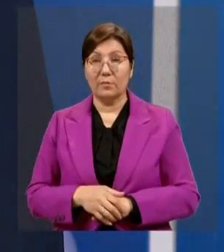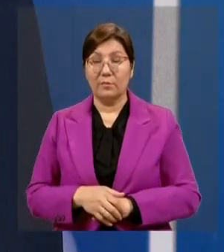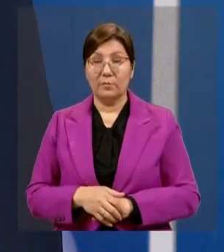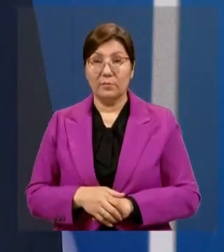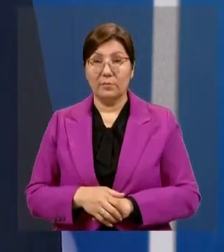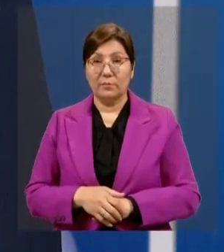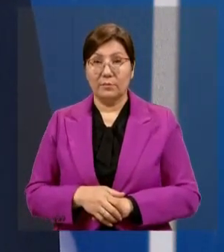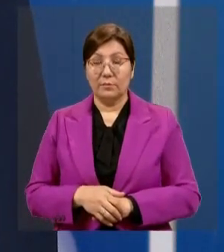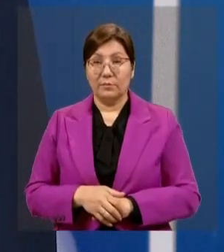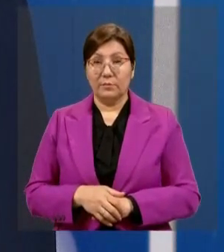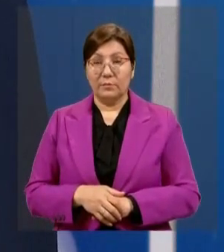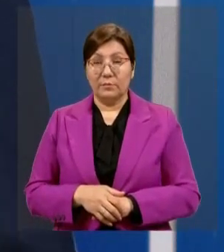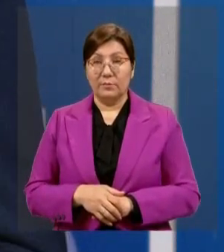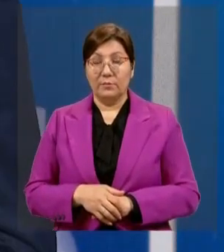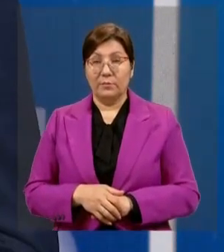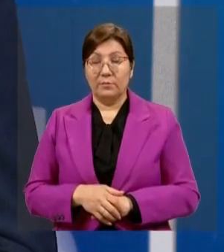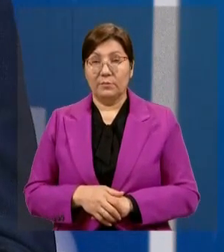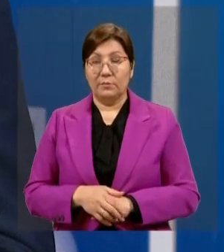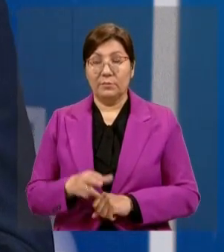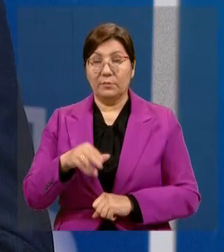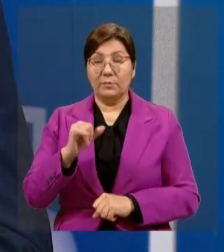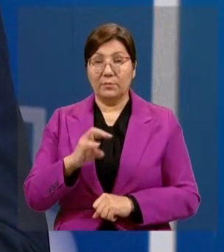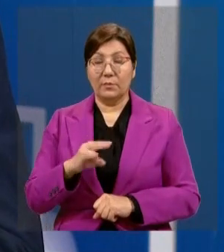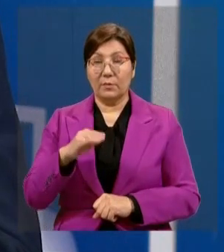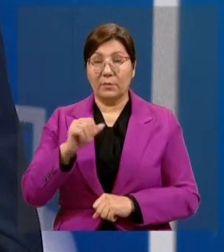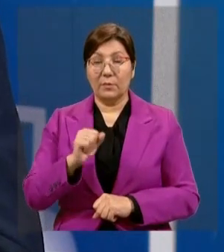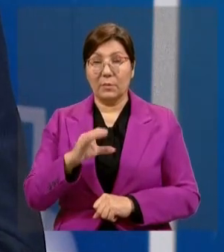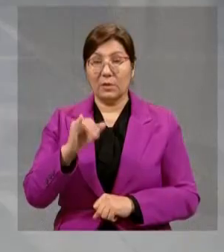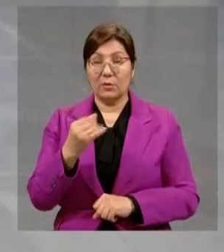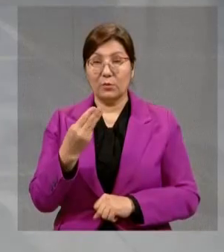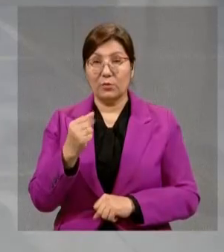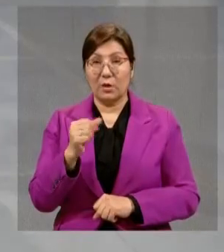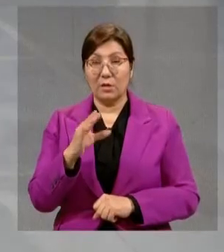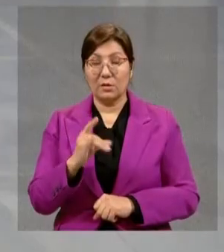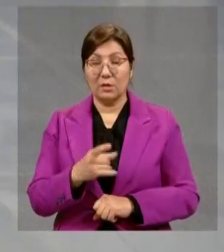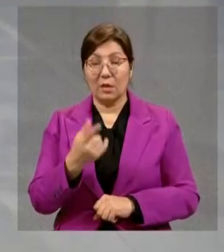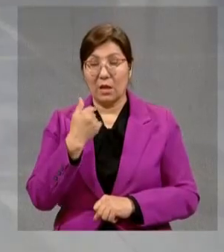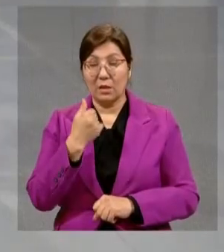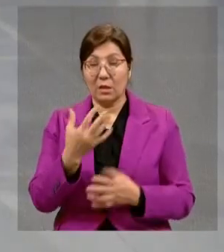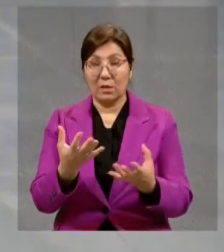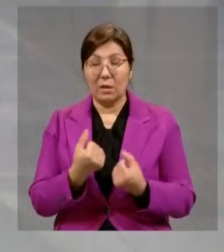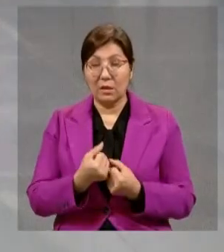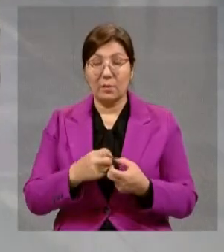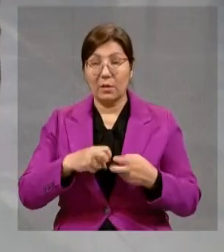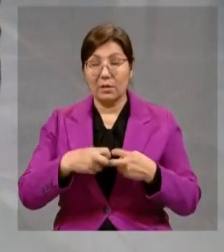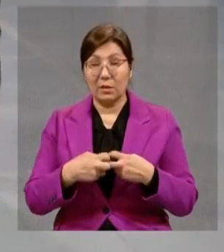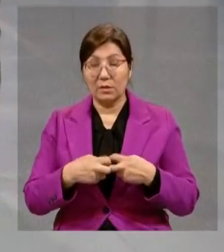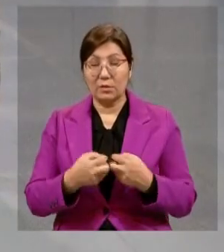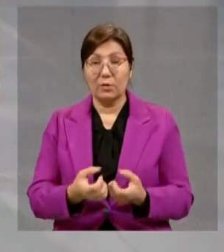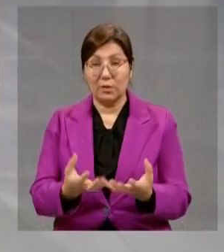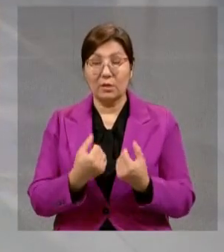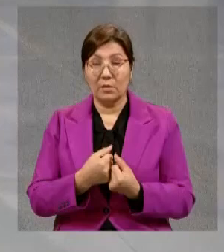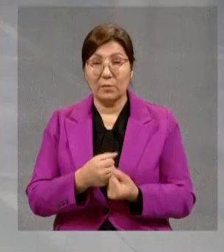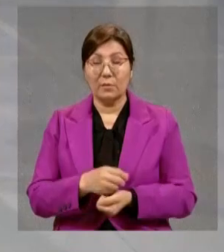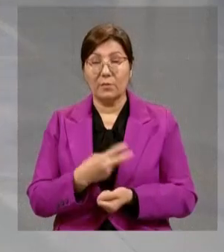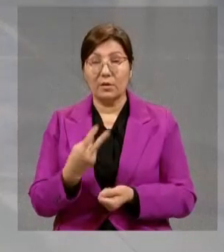аурулары болмау керек. Дін жасушасы сонда ол қаннан алына ма, әлде сүйектен алына ма? Негізгі дін жасушаларын алуының